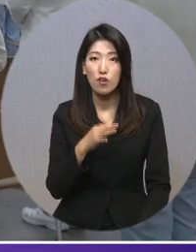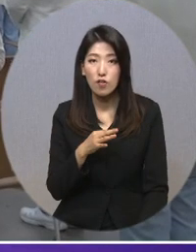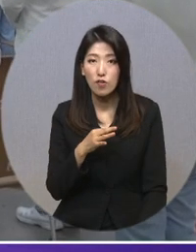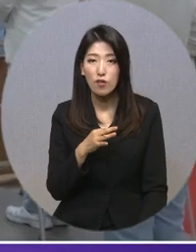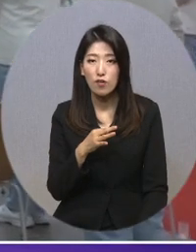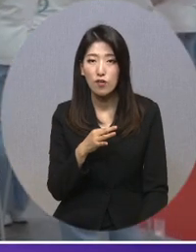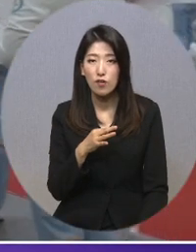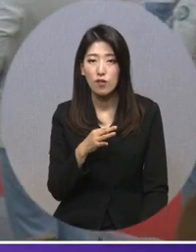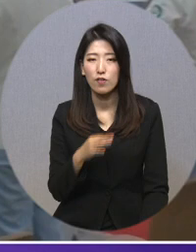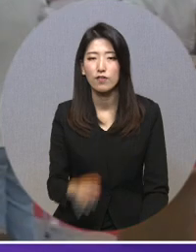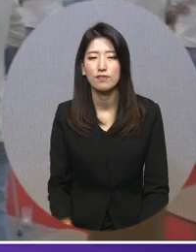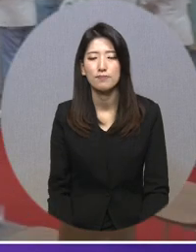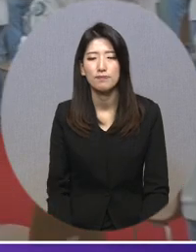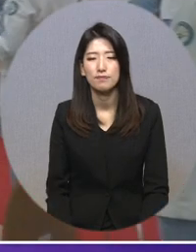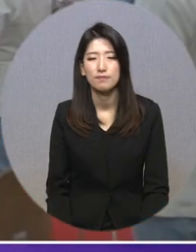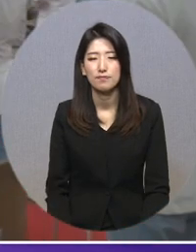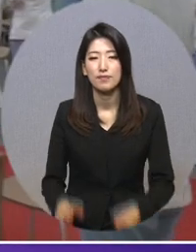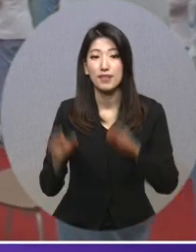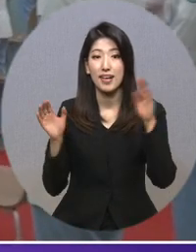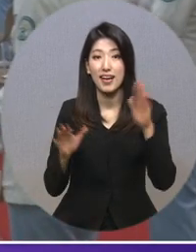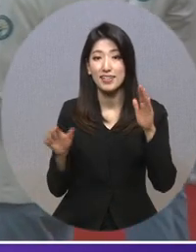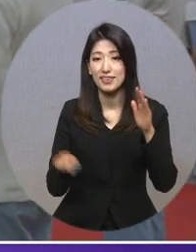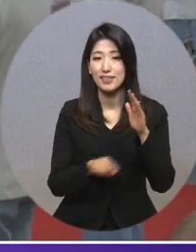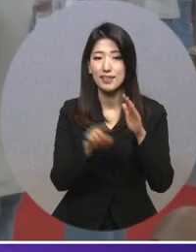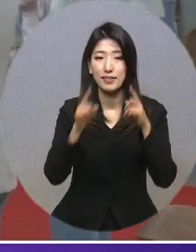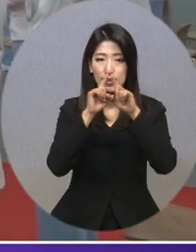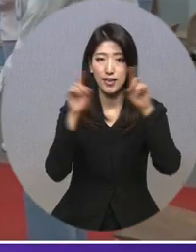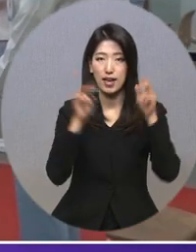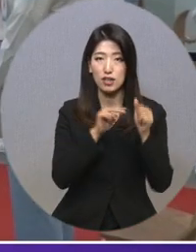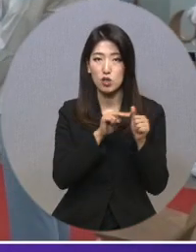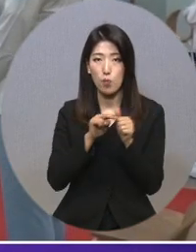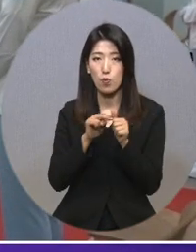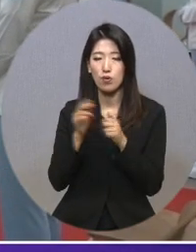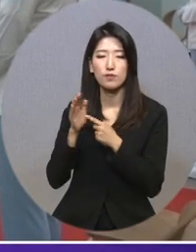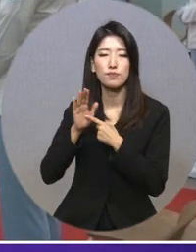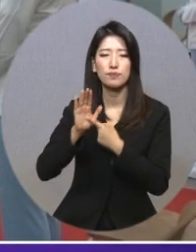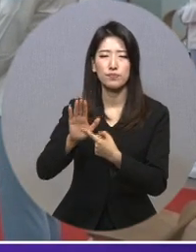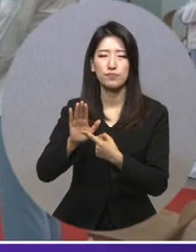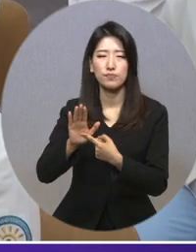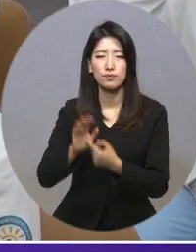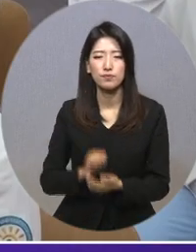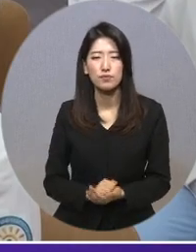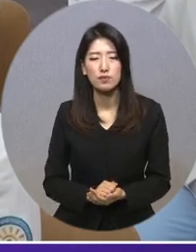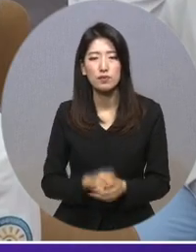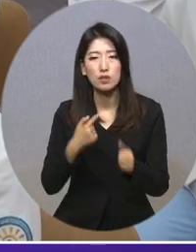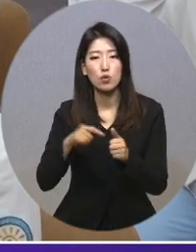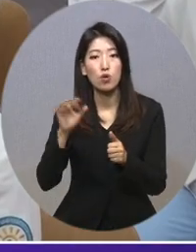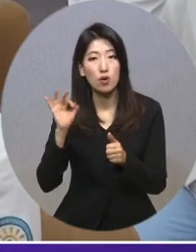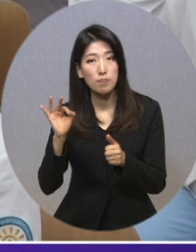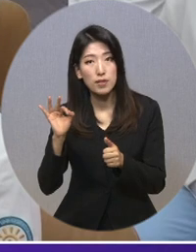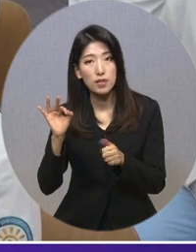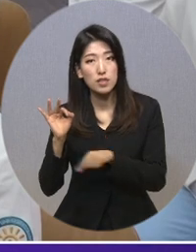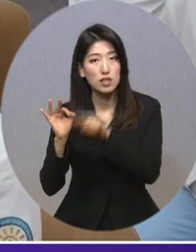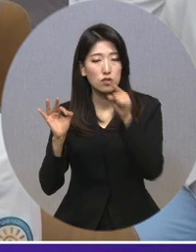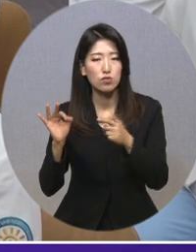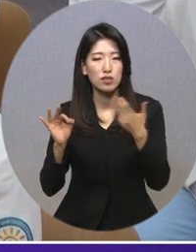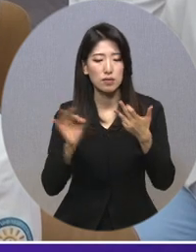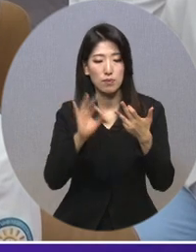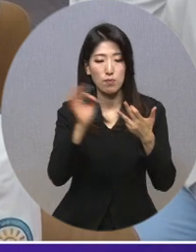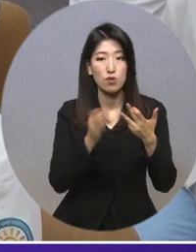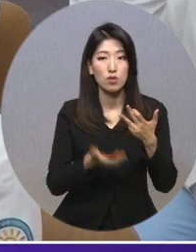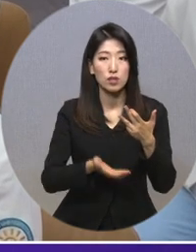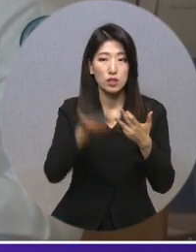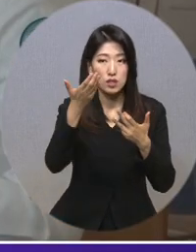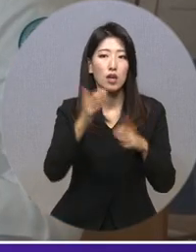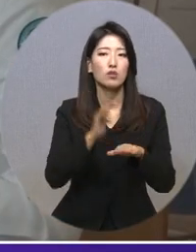그 학생들한테 대학 정보공시 차원에서 지급하는 교비 대응은 한 18% 정도로 뭐 저희가 평균 이상